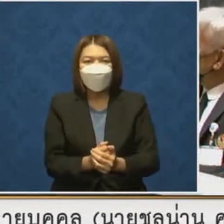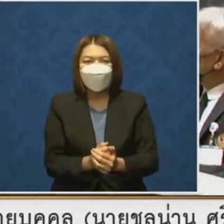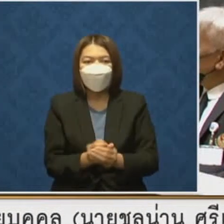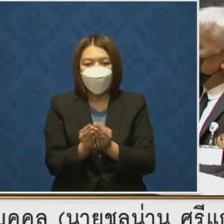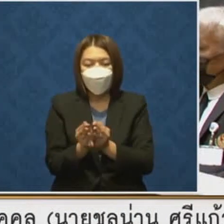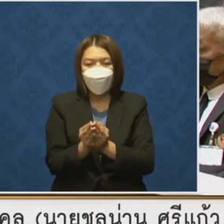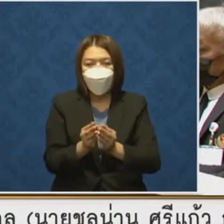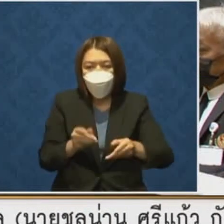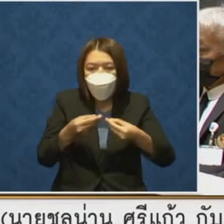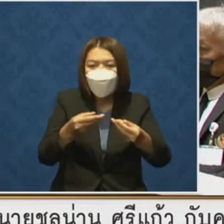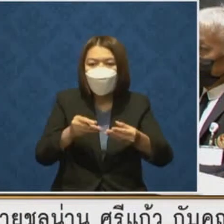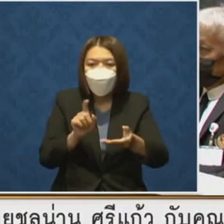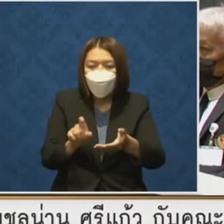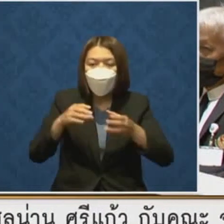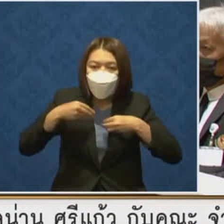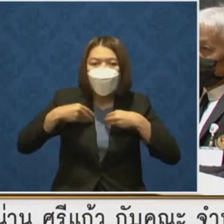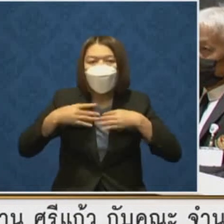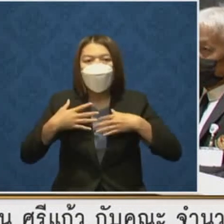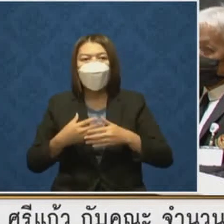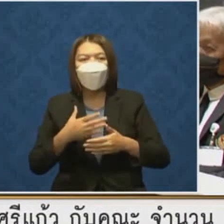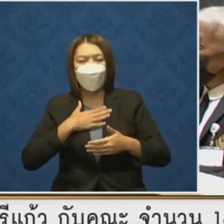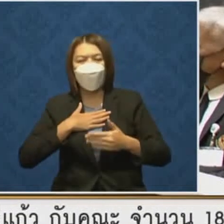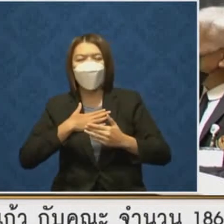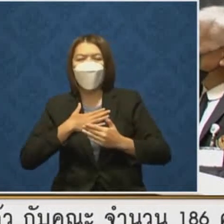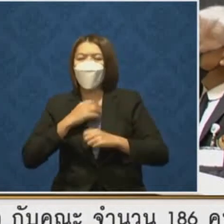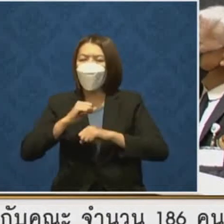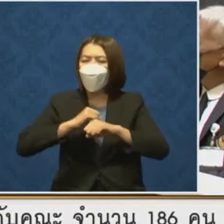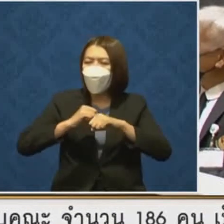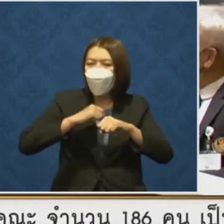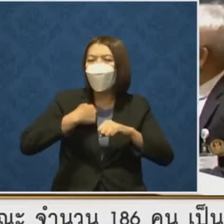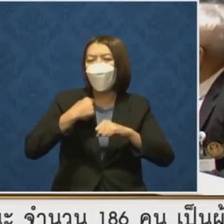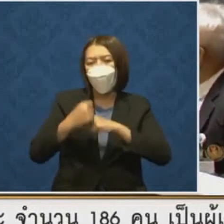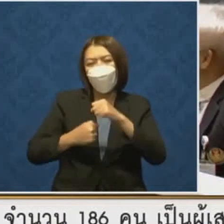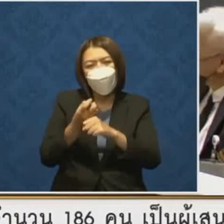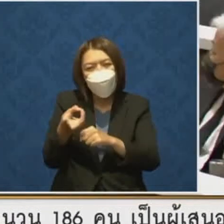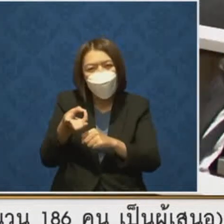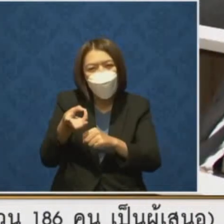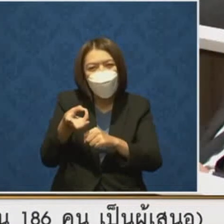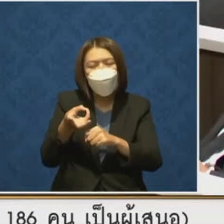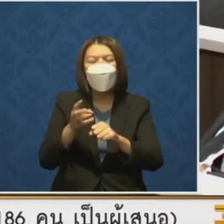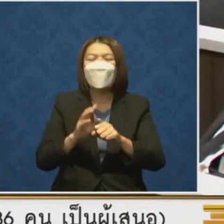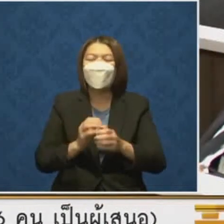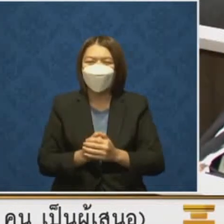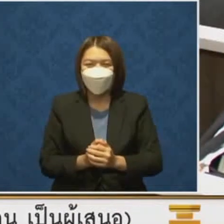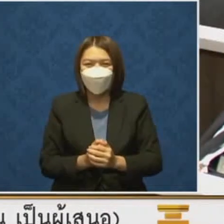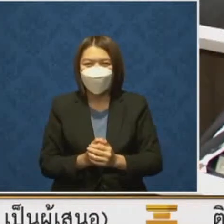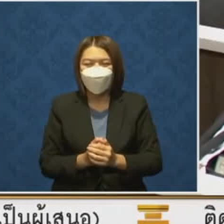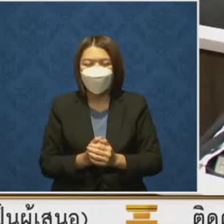ไม่มีอะไร ค่ะ นะ ค่ะถ้าไม่เป็นคำก็เป็นแค่ลมเป่าปากมาไม่ง ั้นเ